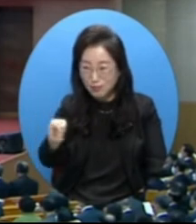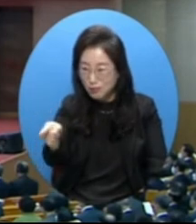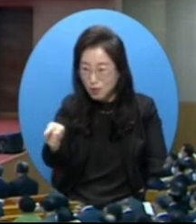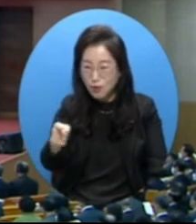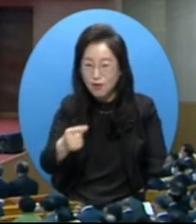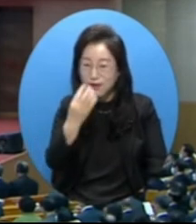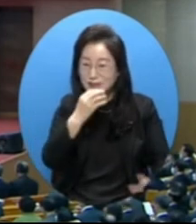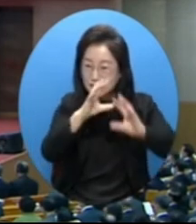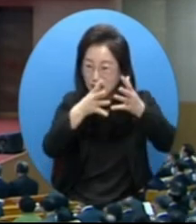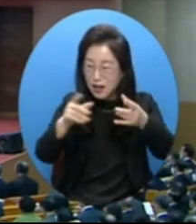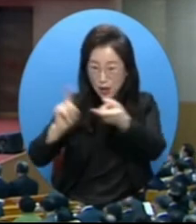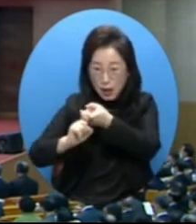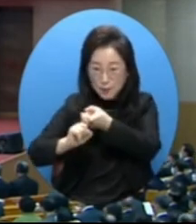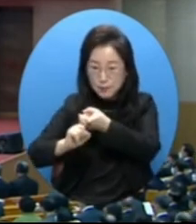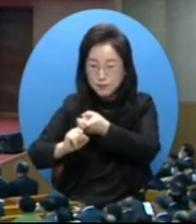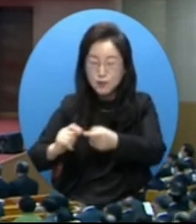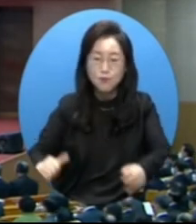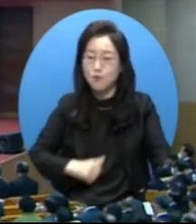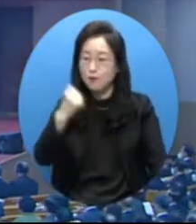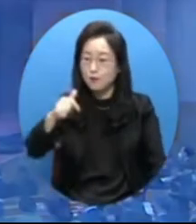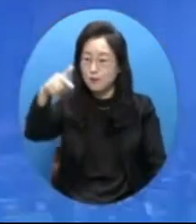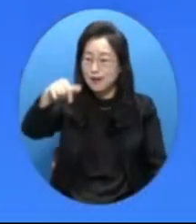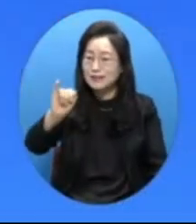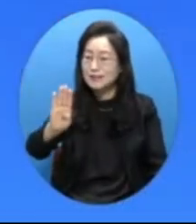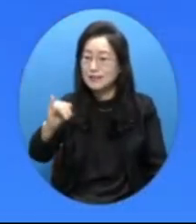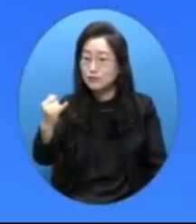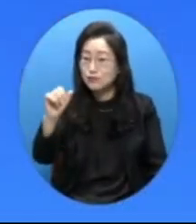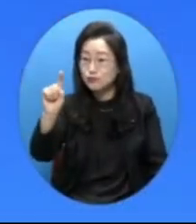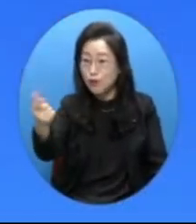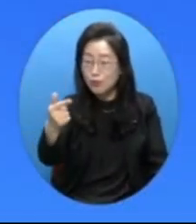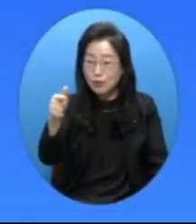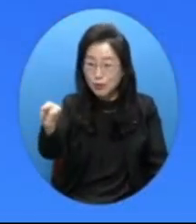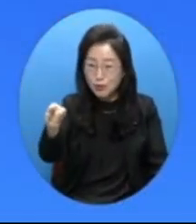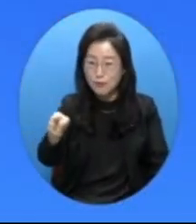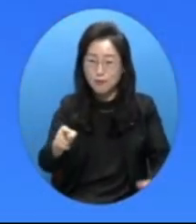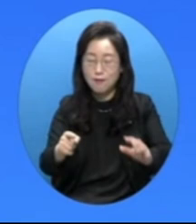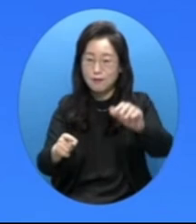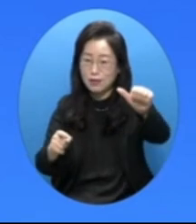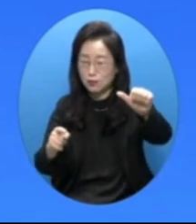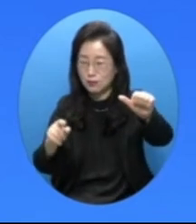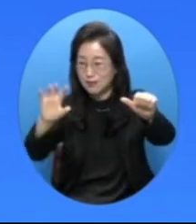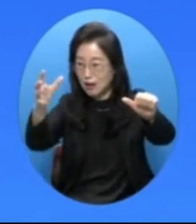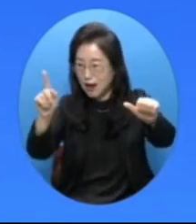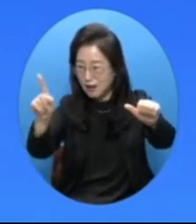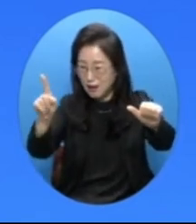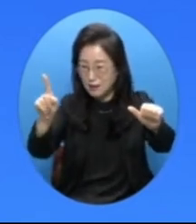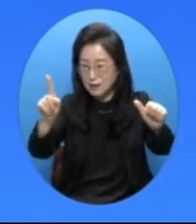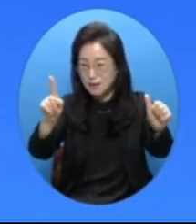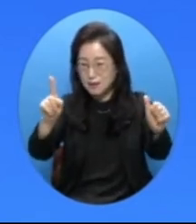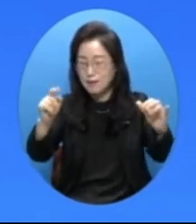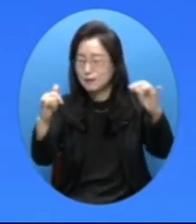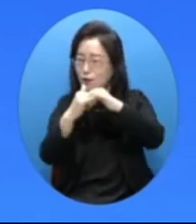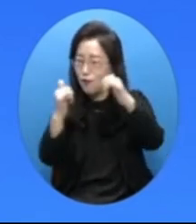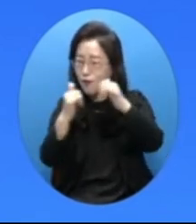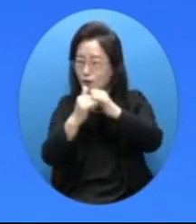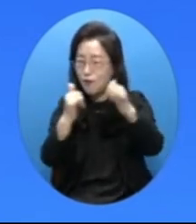아이 손바닥 큰 그 기본이 전에 해보지도 않고